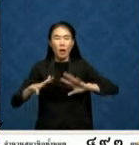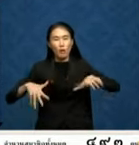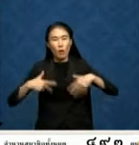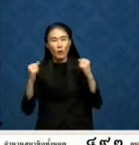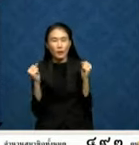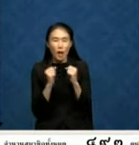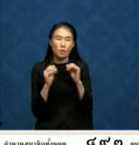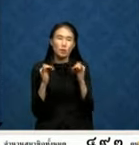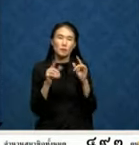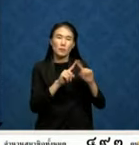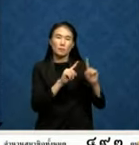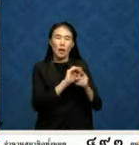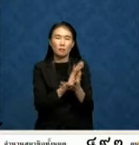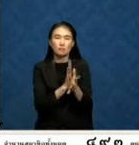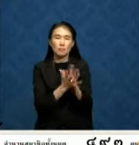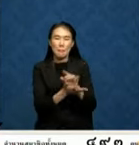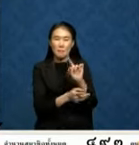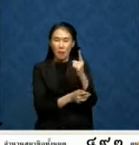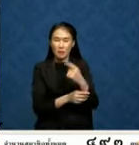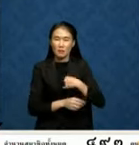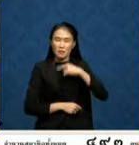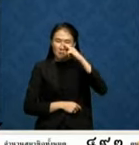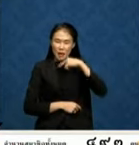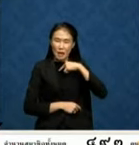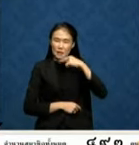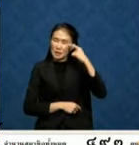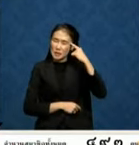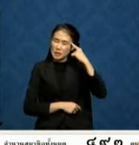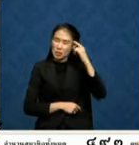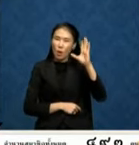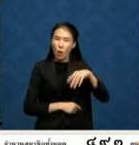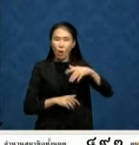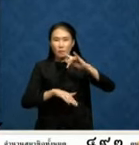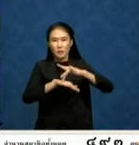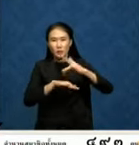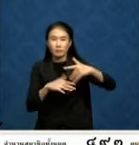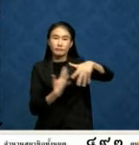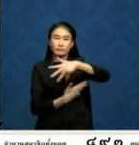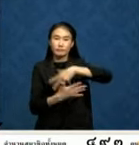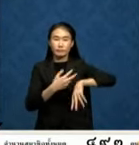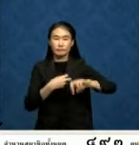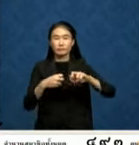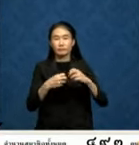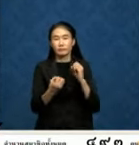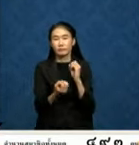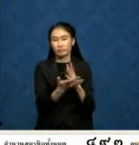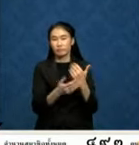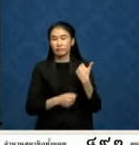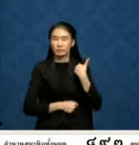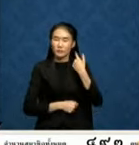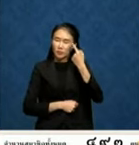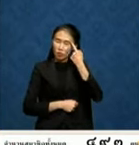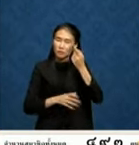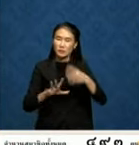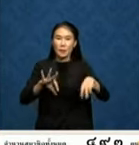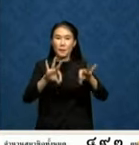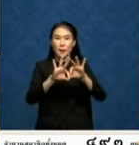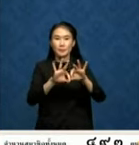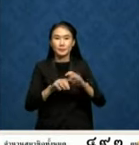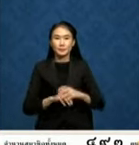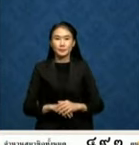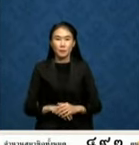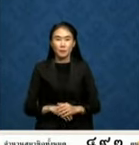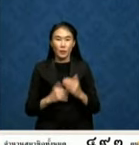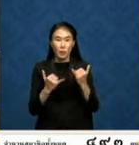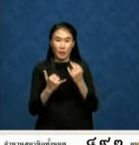ทำให้เราจะต้องมีความคำนึงถึงผลกระทบนะครับจากสิ่งแวดล้อมนะครับจากการผลิตไฟฟ้าด้วยเช่นกันนะครับตรงส่วนนี้นะครับก็